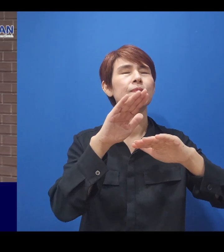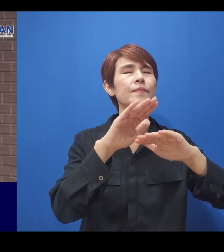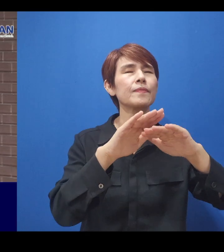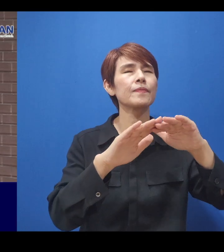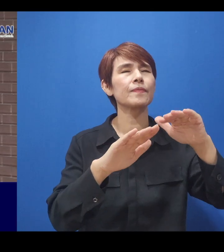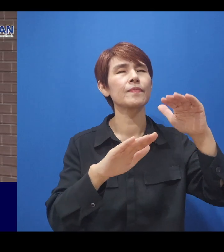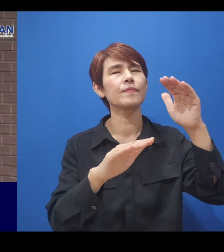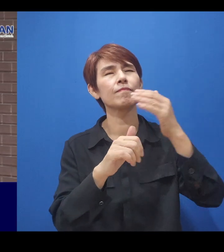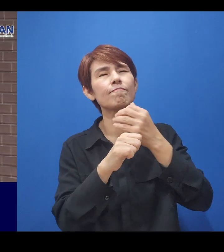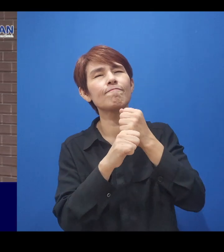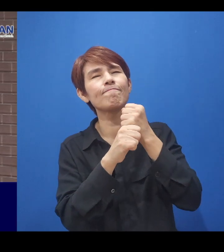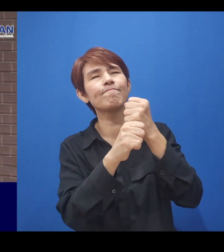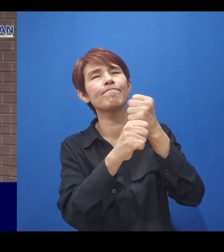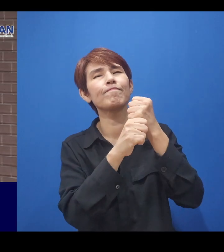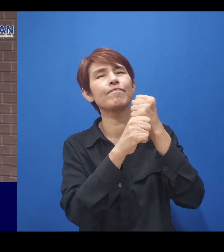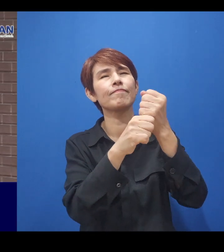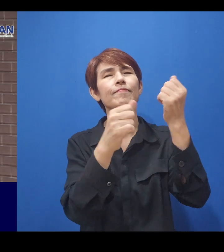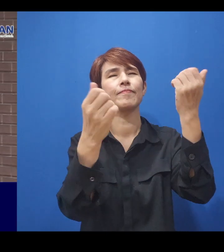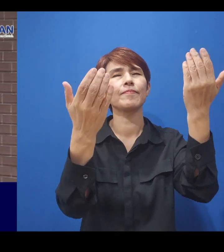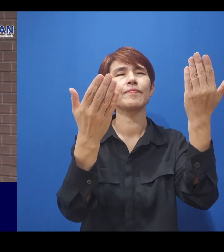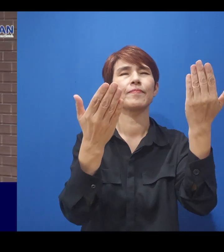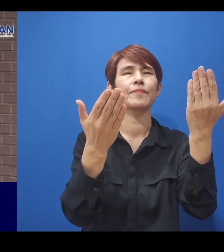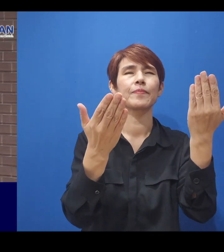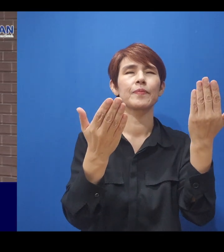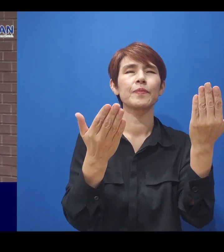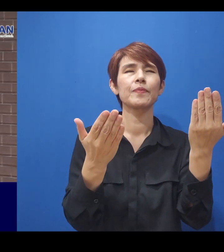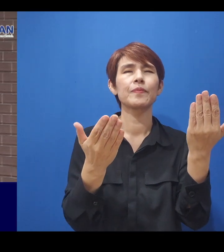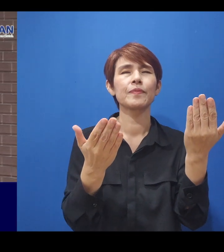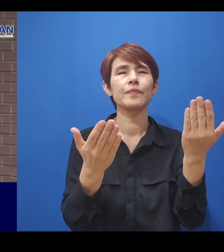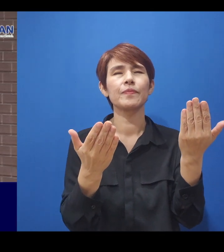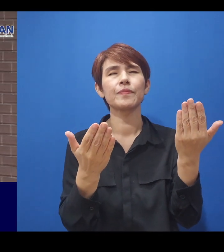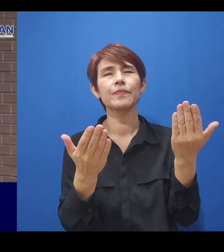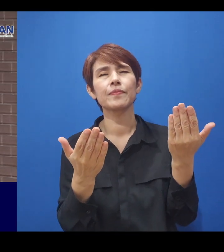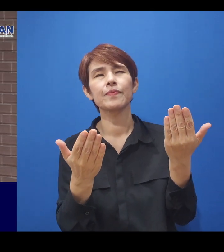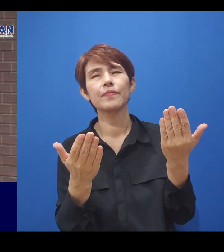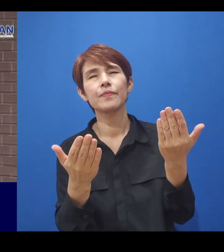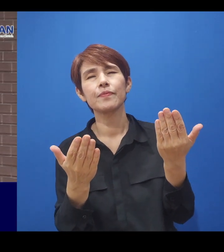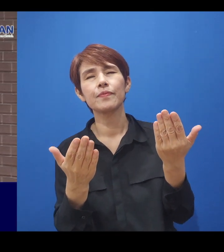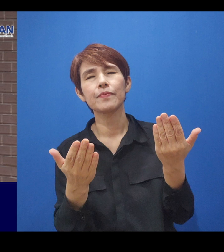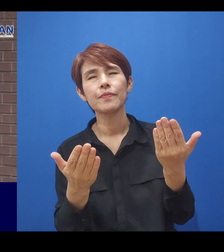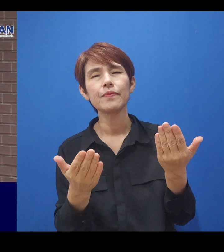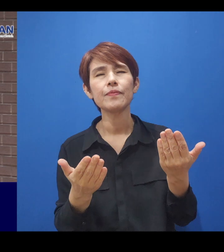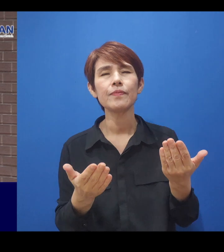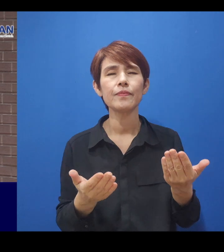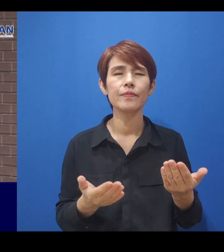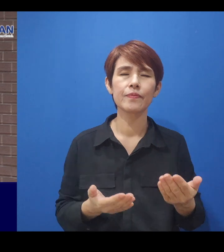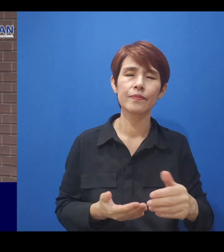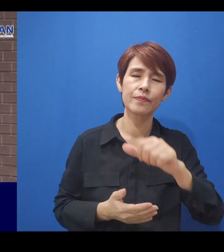붙드시네.